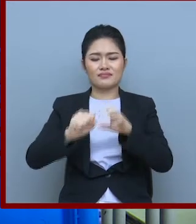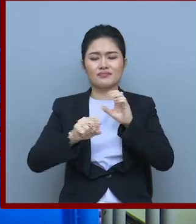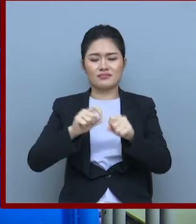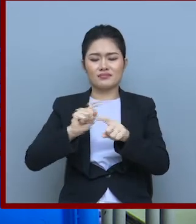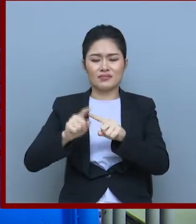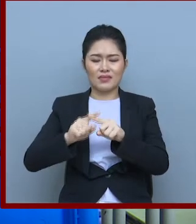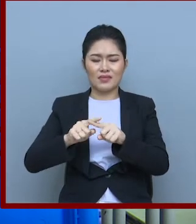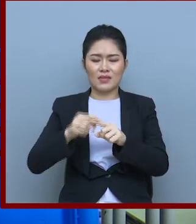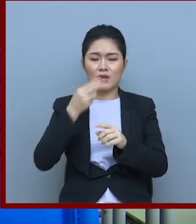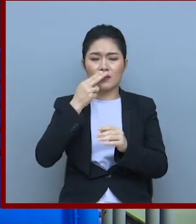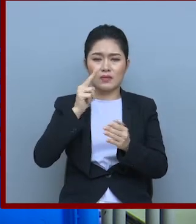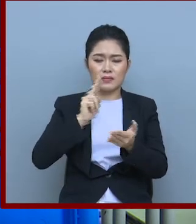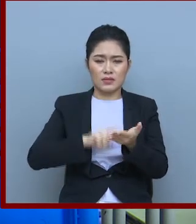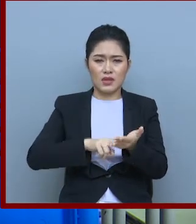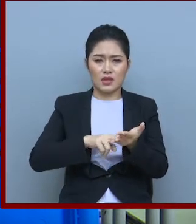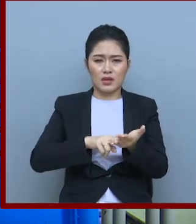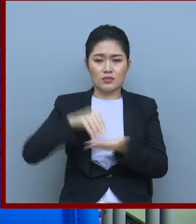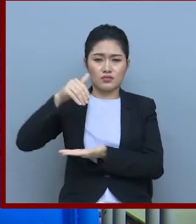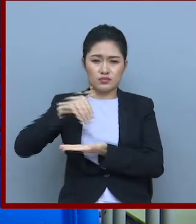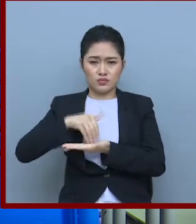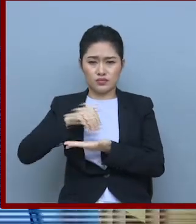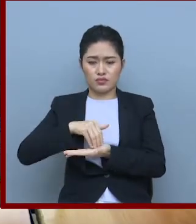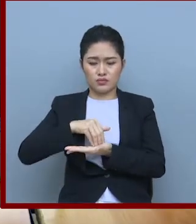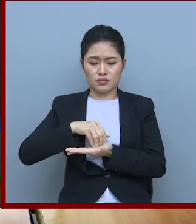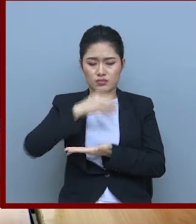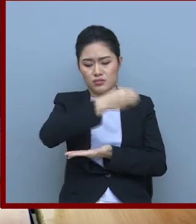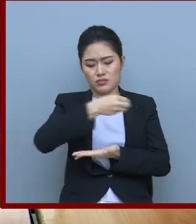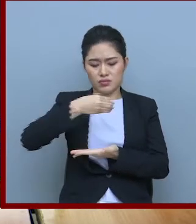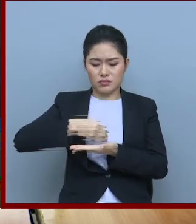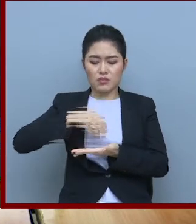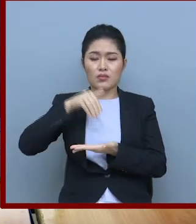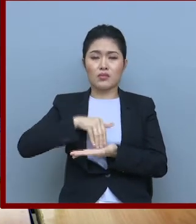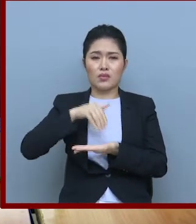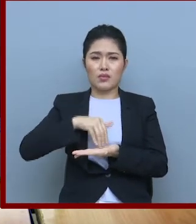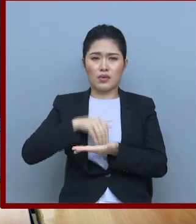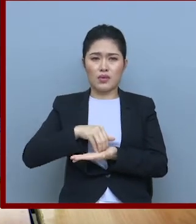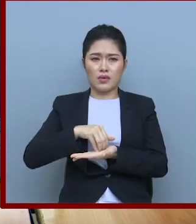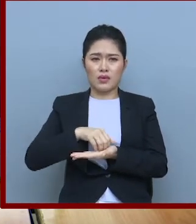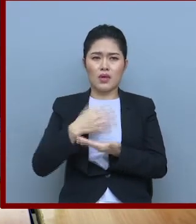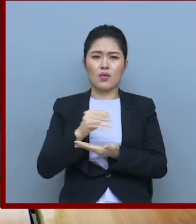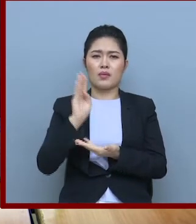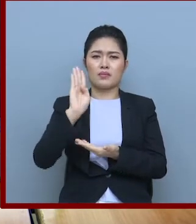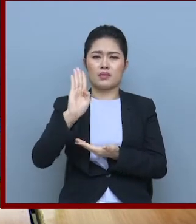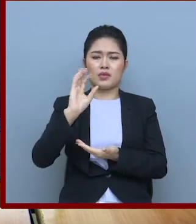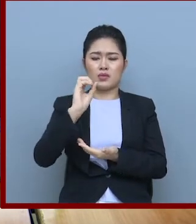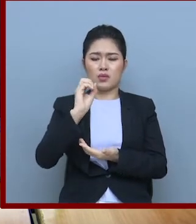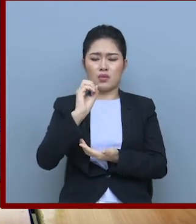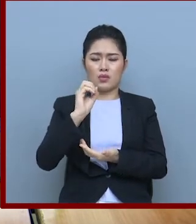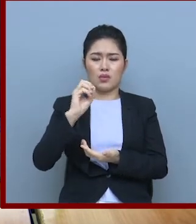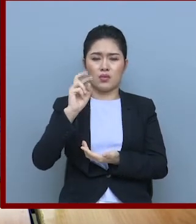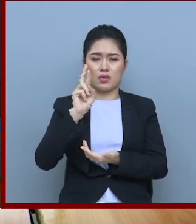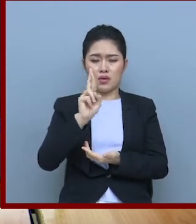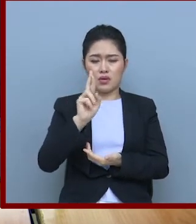ไรต่างๆเนี่ยส่งข้อความนะครับตรงกลางนะครับเขาเรียกว่าบล็อกเกอร์บล็อกเกอร์เนี่ยจะทำหน้า